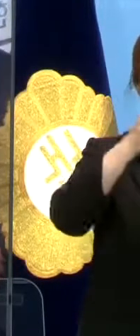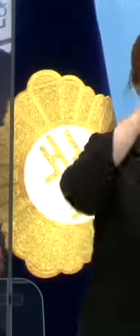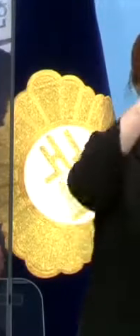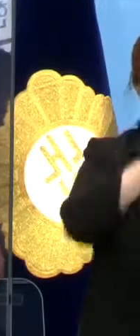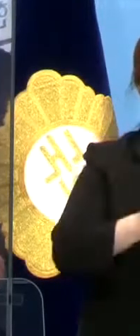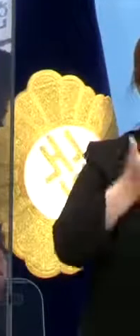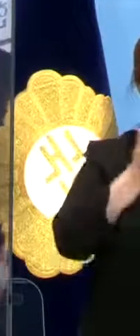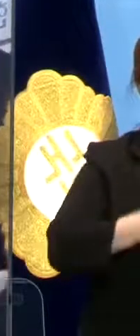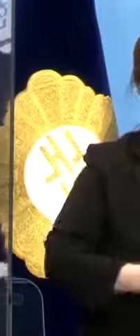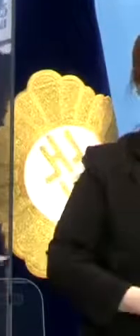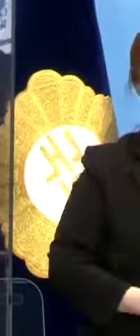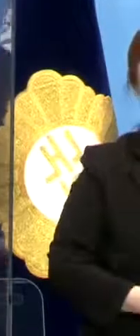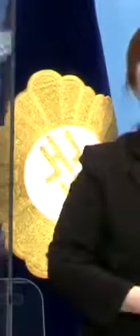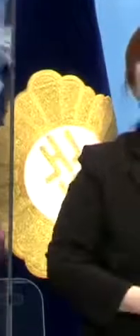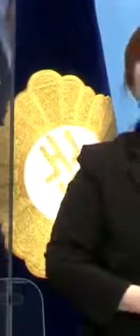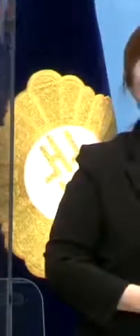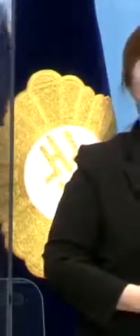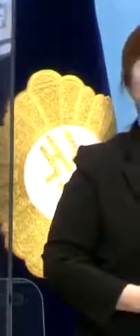하겠습니다